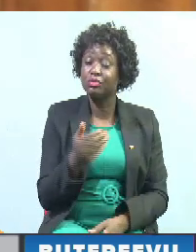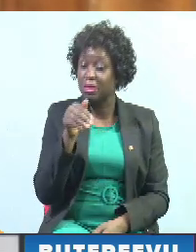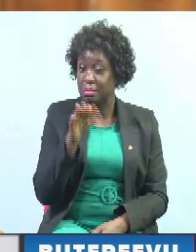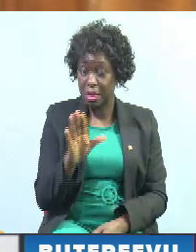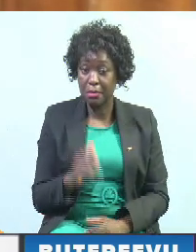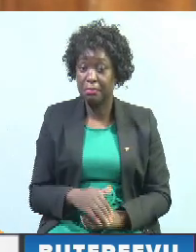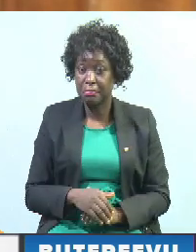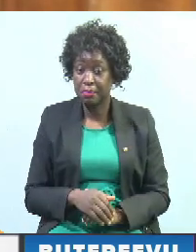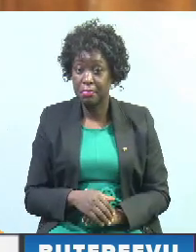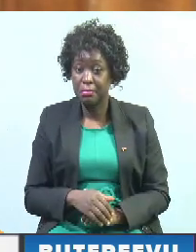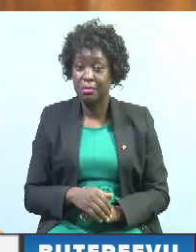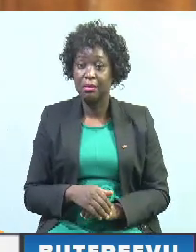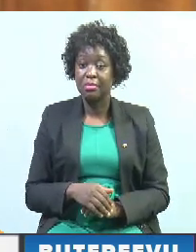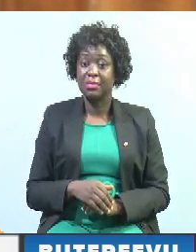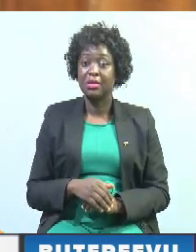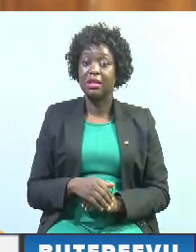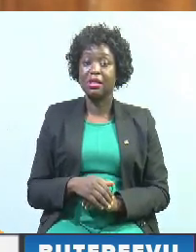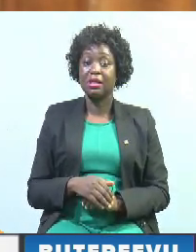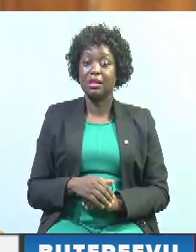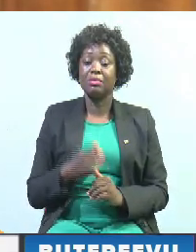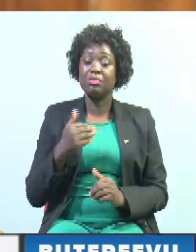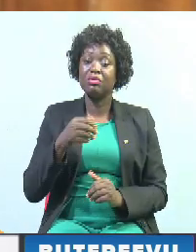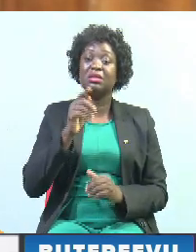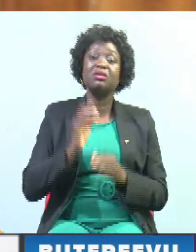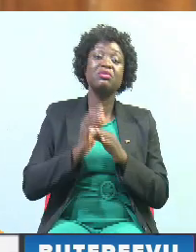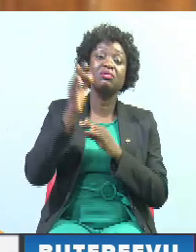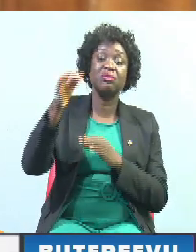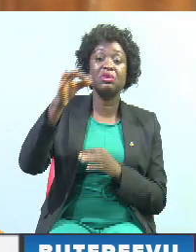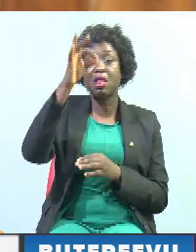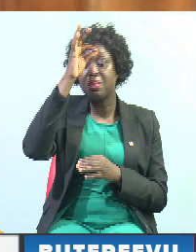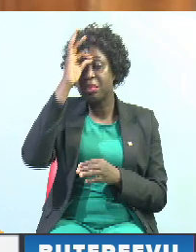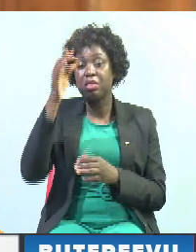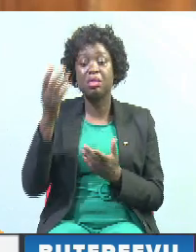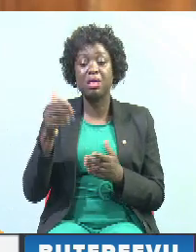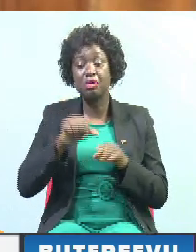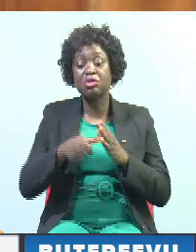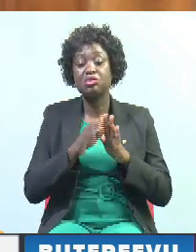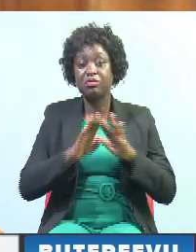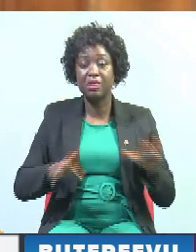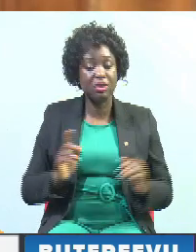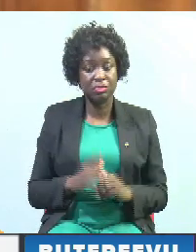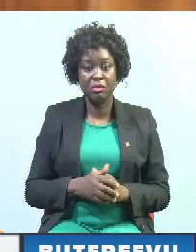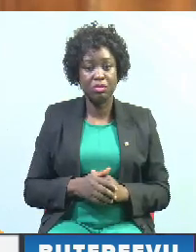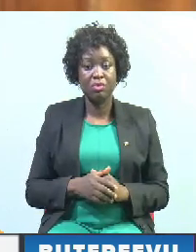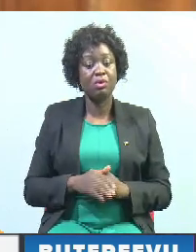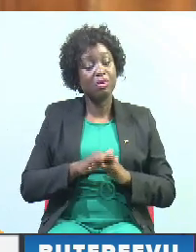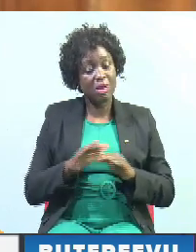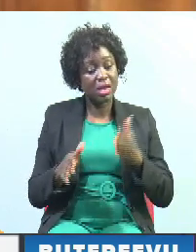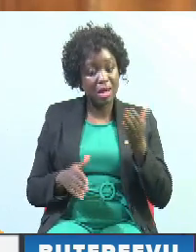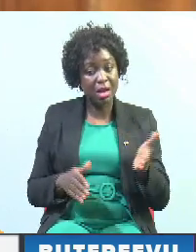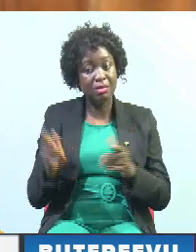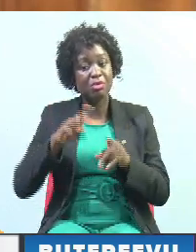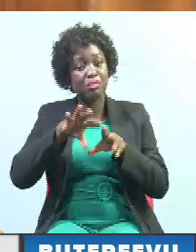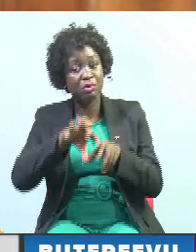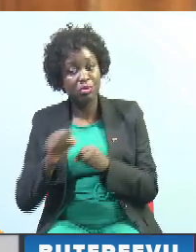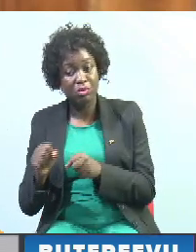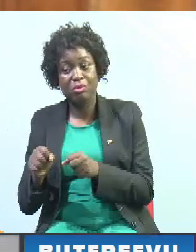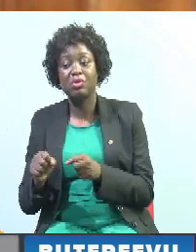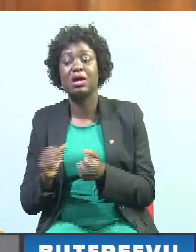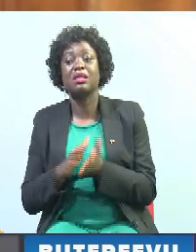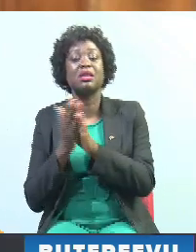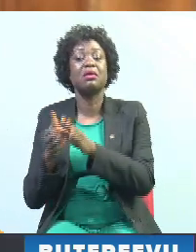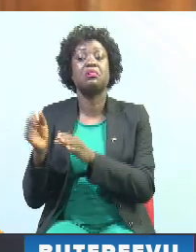baalina ettaka libateeka okufunako obutuuze bano lye batutte ne batuuzaako abantu baabwe